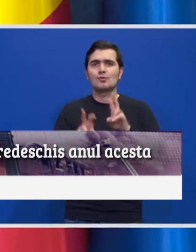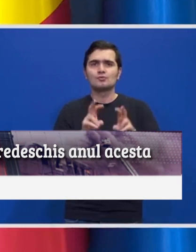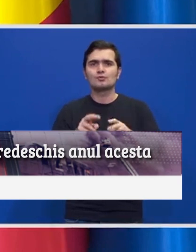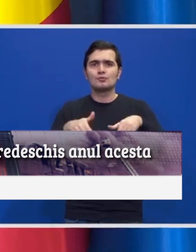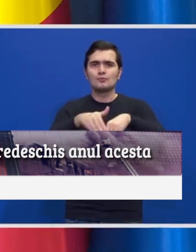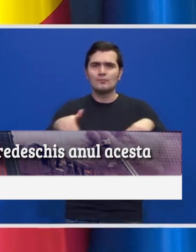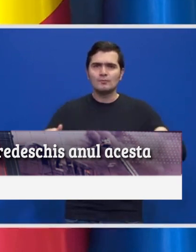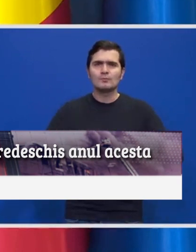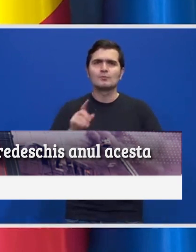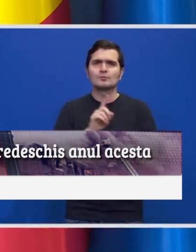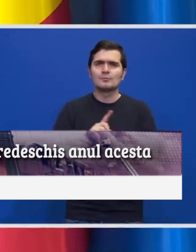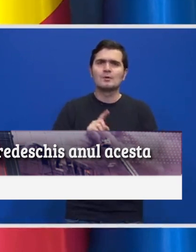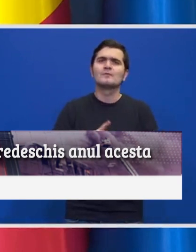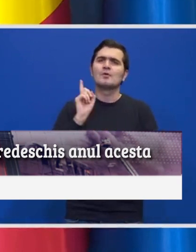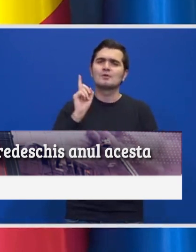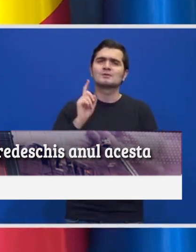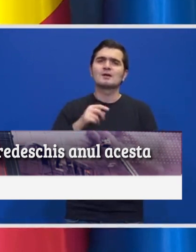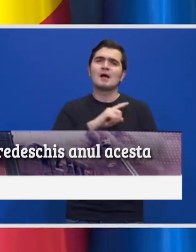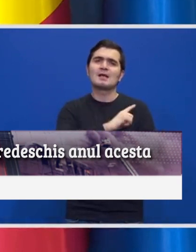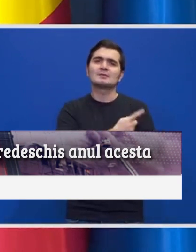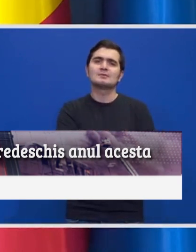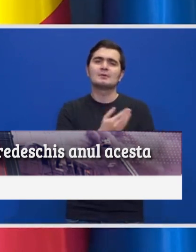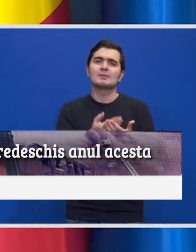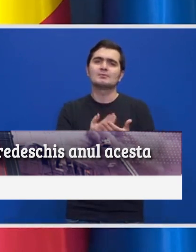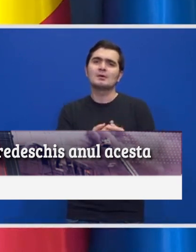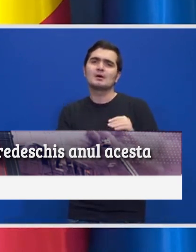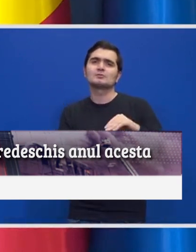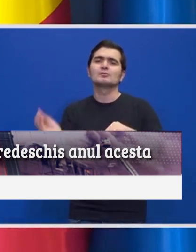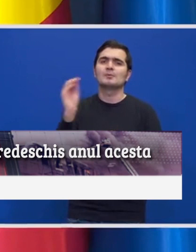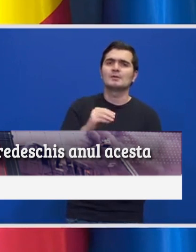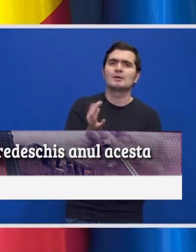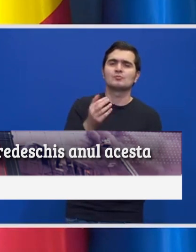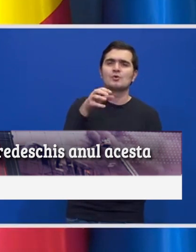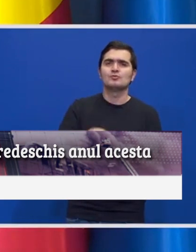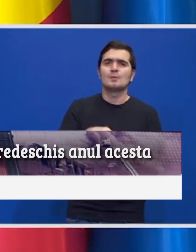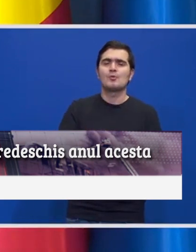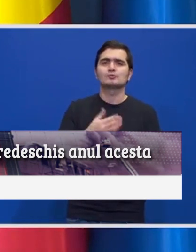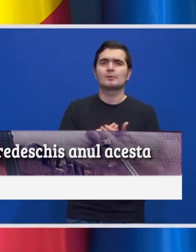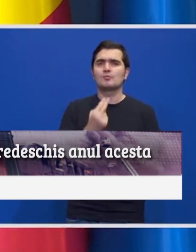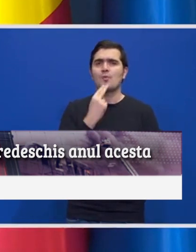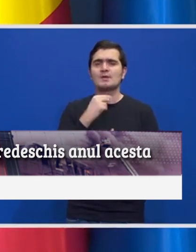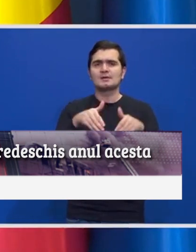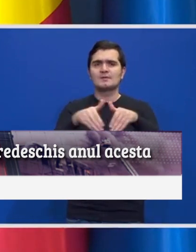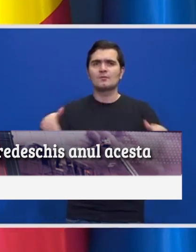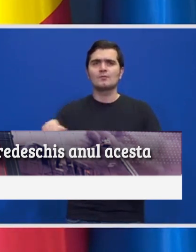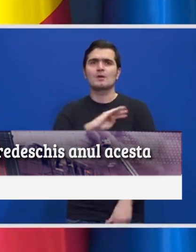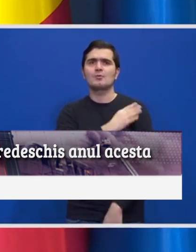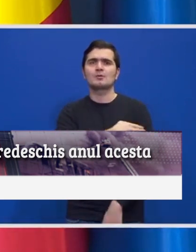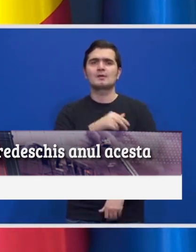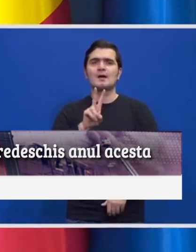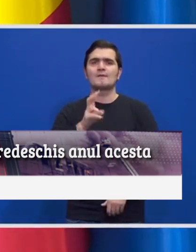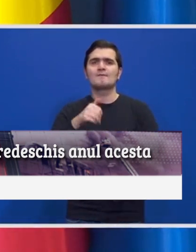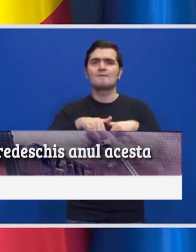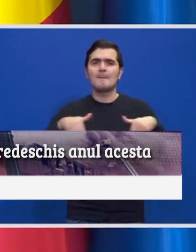controlul mărfurilor, vor fi asigurate prin suplimentarea numărului de posturi aprobat pentru Poliția de Frontieră, Autoritatea Vamală Română și pentru